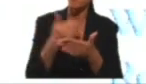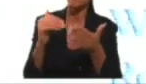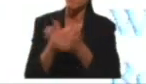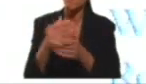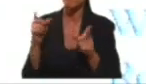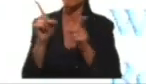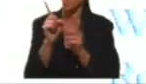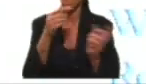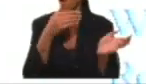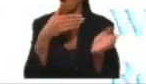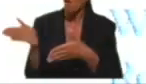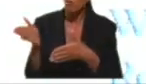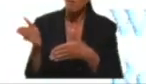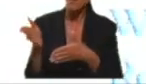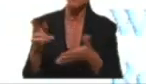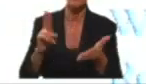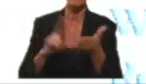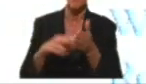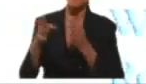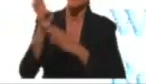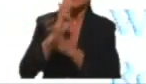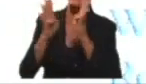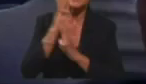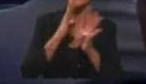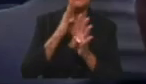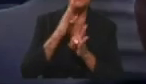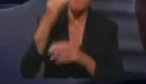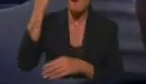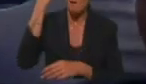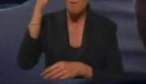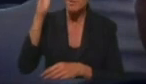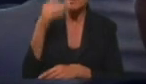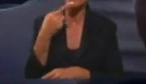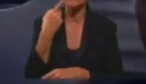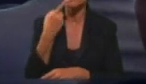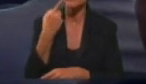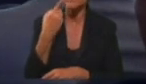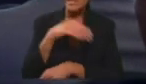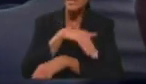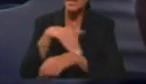większa gotowość na pasażerów obcojęzycznych, tak.